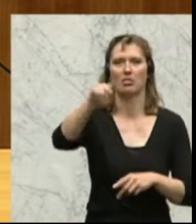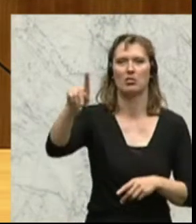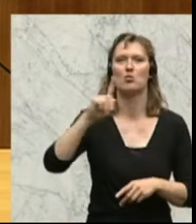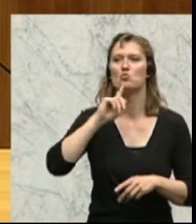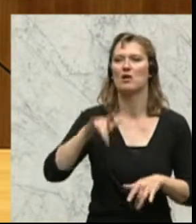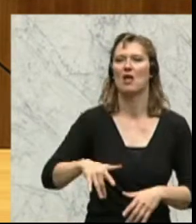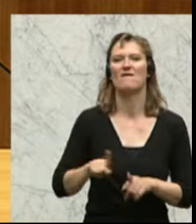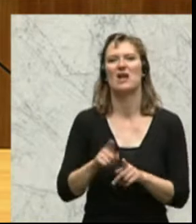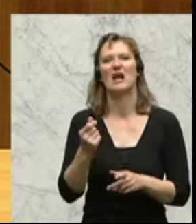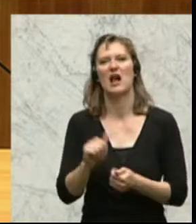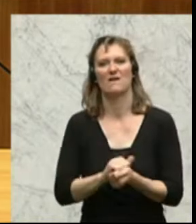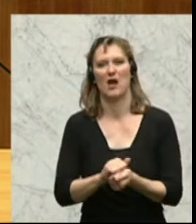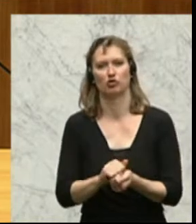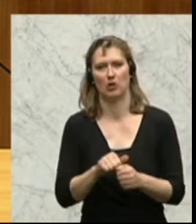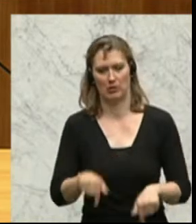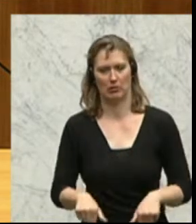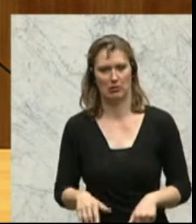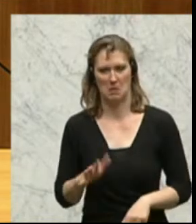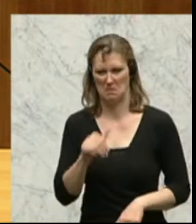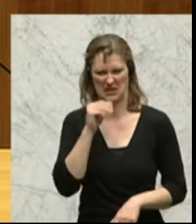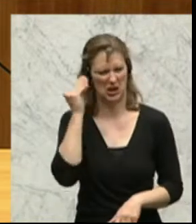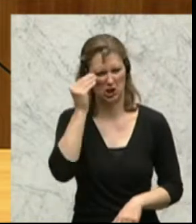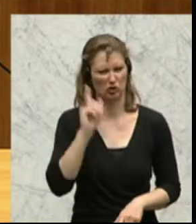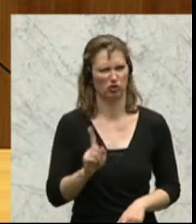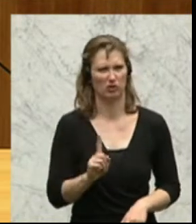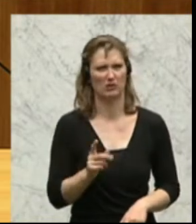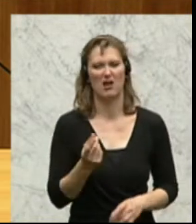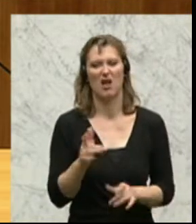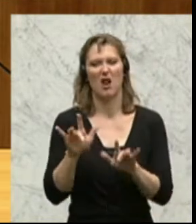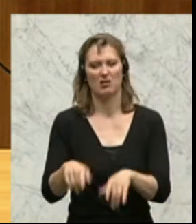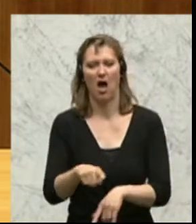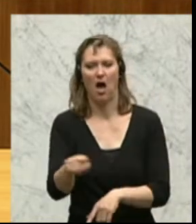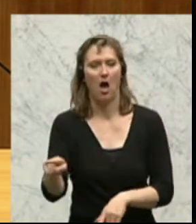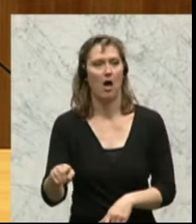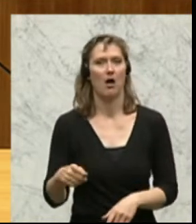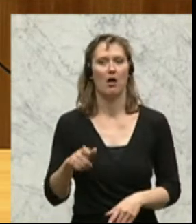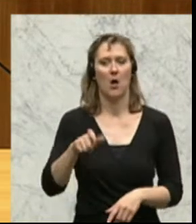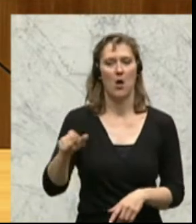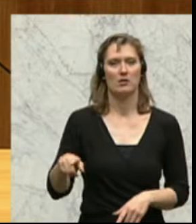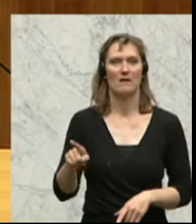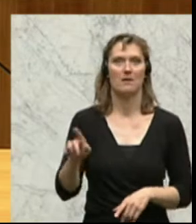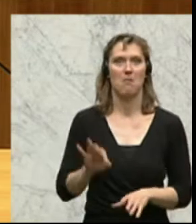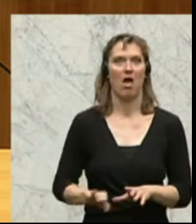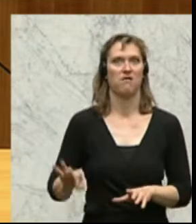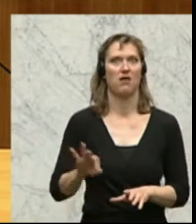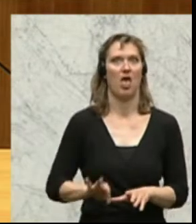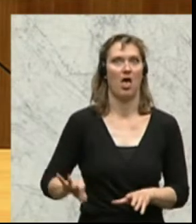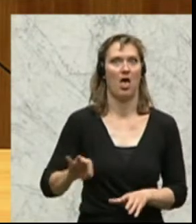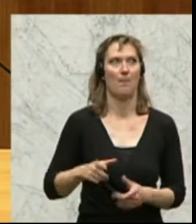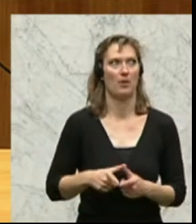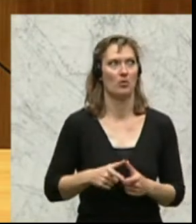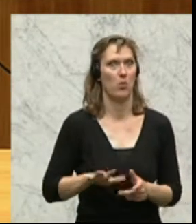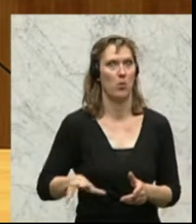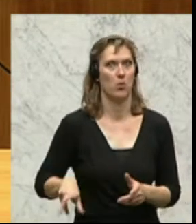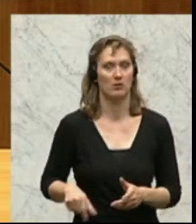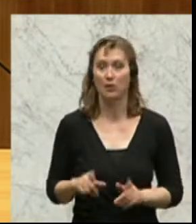betreiben. Es ist nicht geschickt, jenen, die ein Geld haben, zu unterstellen, dass sie mafiöse Methoden anwenden. Es ist